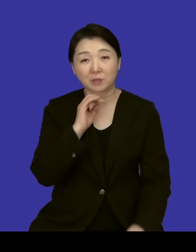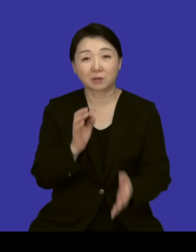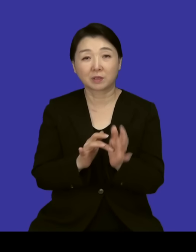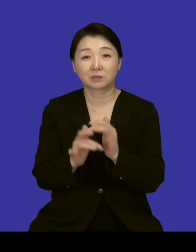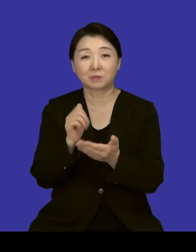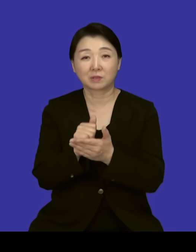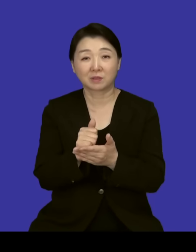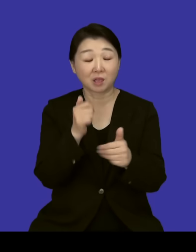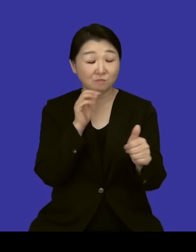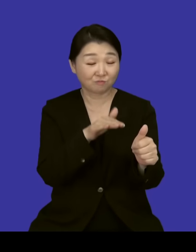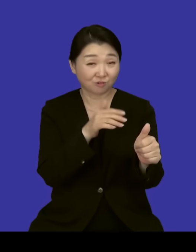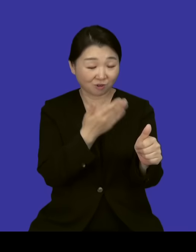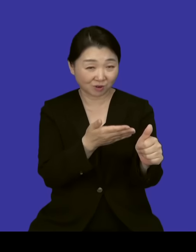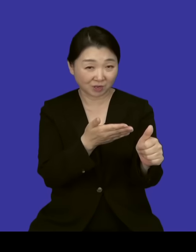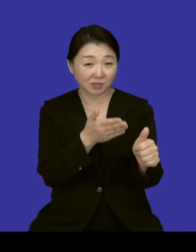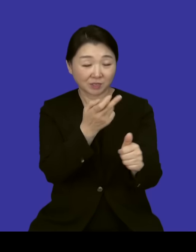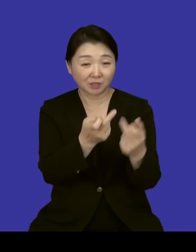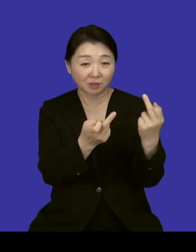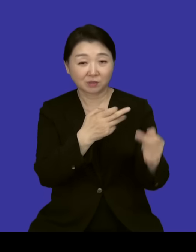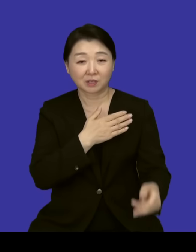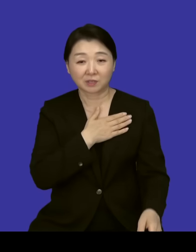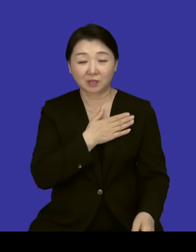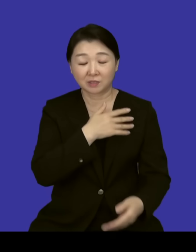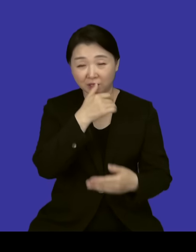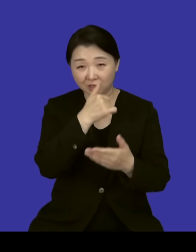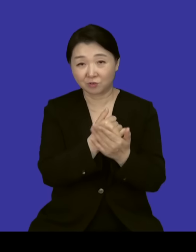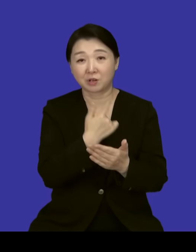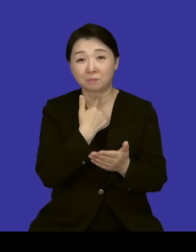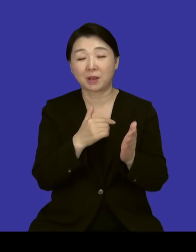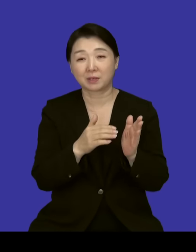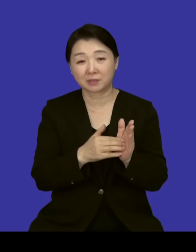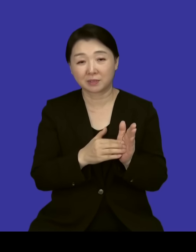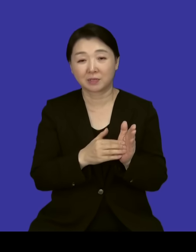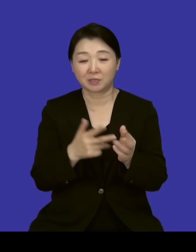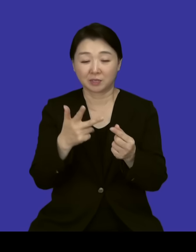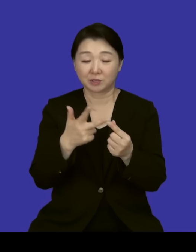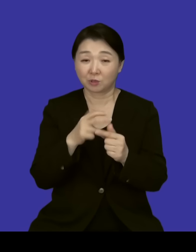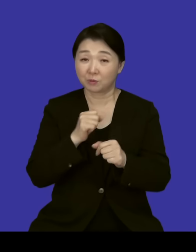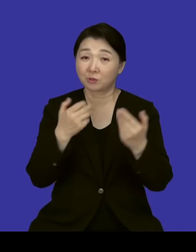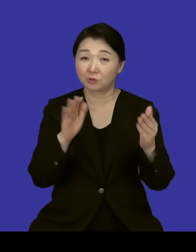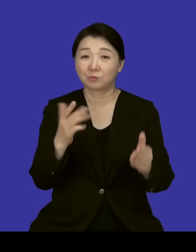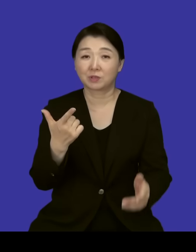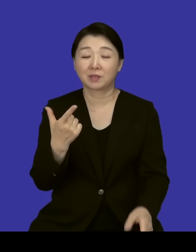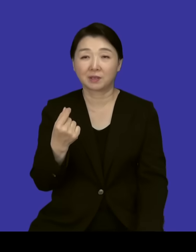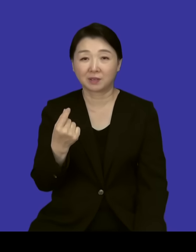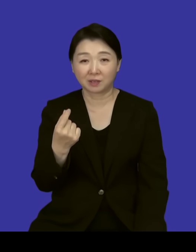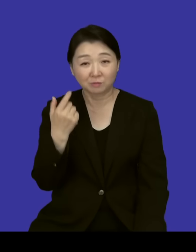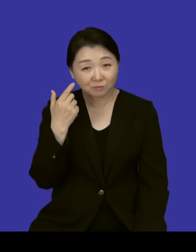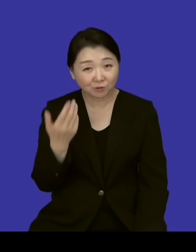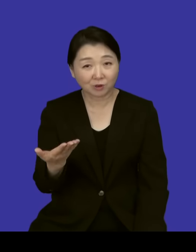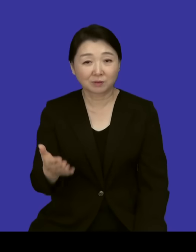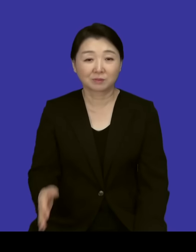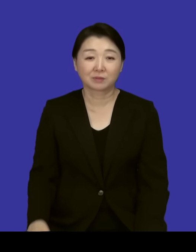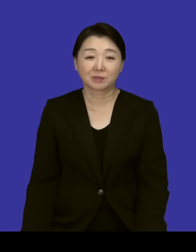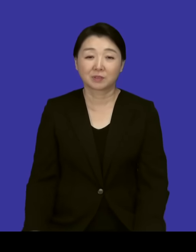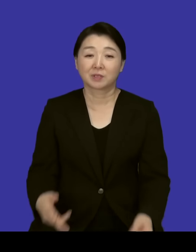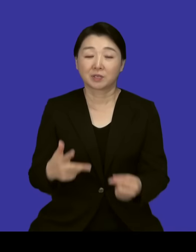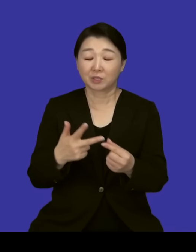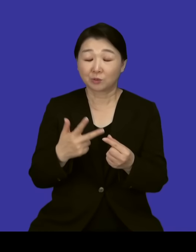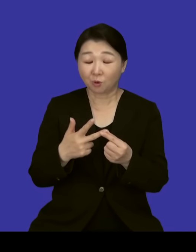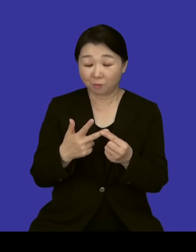예수님한테 물어봤었잖아요. 내 형제가 나한테 죄를 범했을 때 7번 용서하면 됩니까? 라고 물었더니